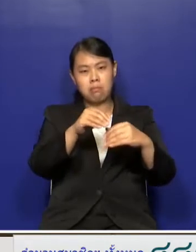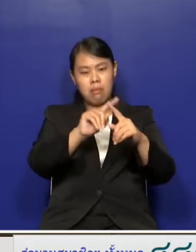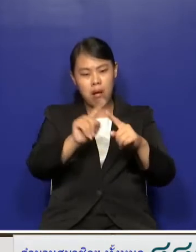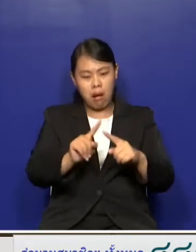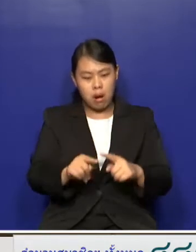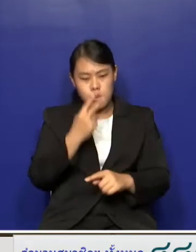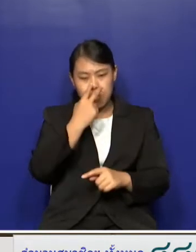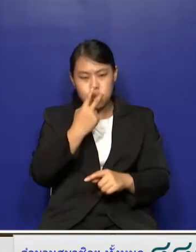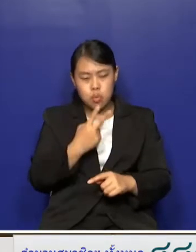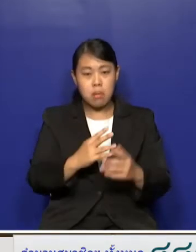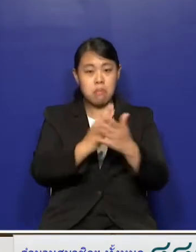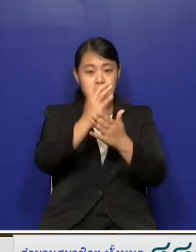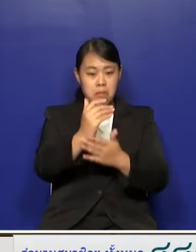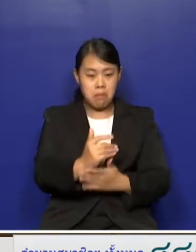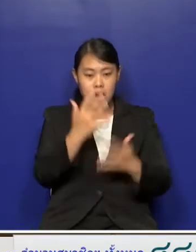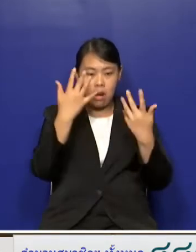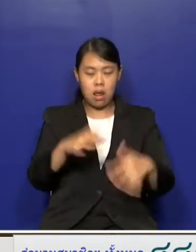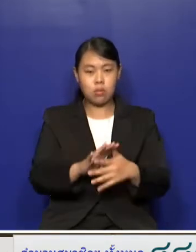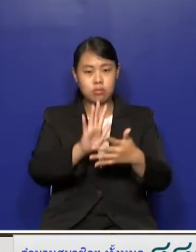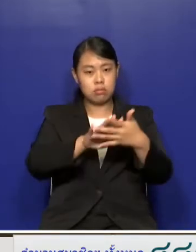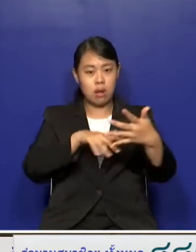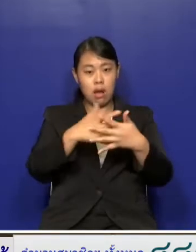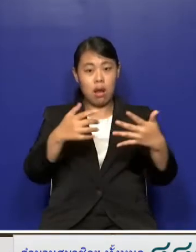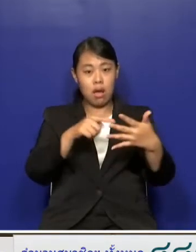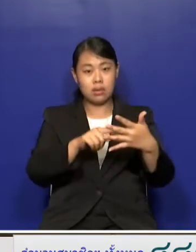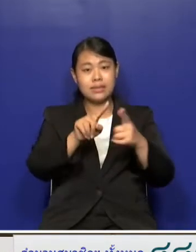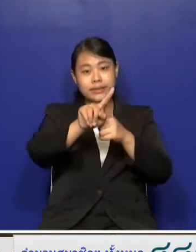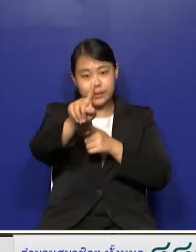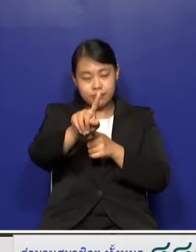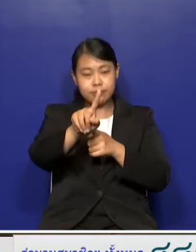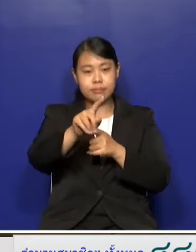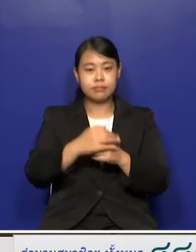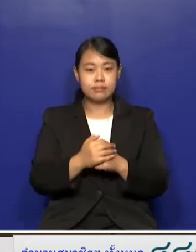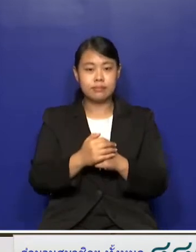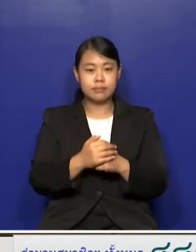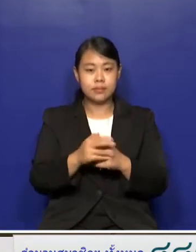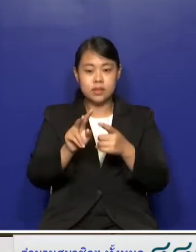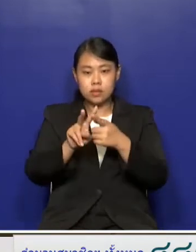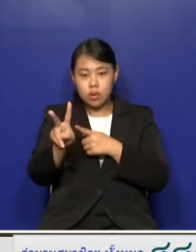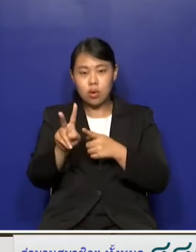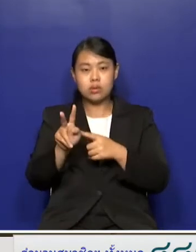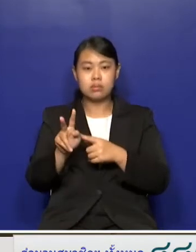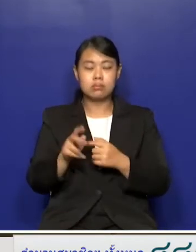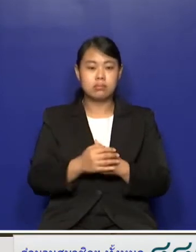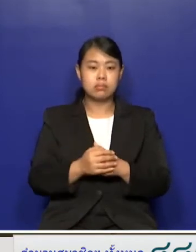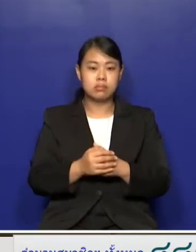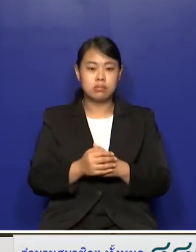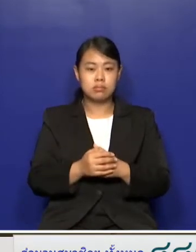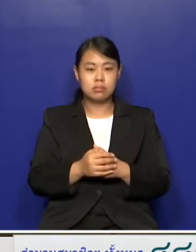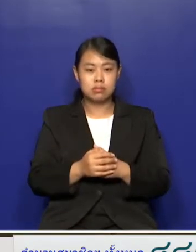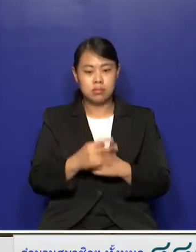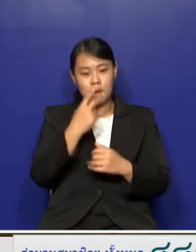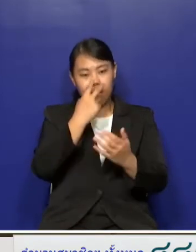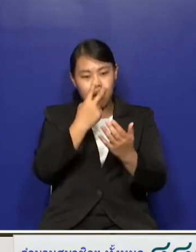อนุมัติไปแล้วไม่ว่าจะเป็นโครงการตามตารางที่ 1นะครับหรือตารางที่ 2ก็ตามนะครับผมพยายาม